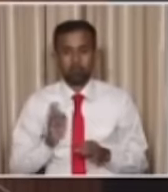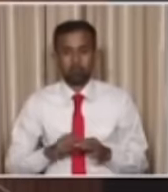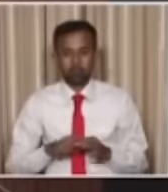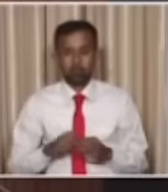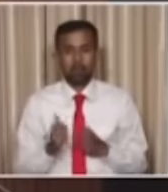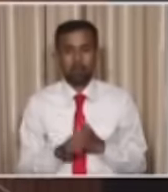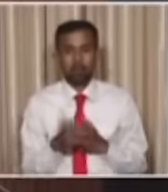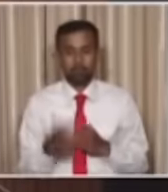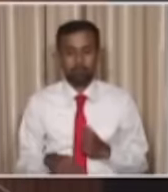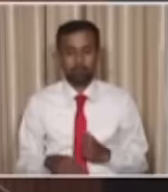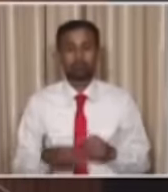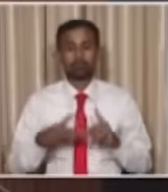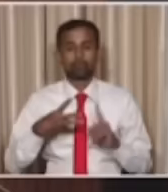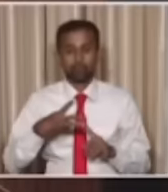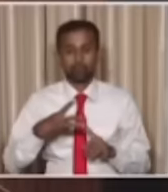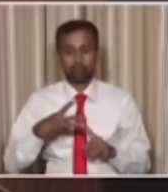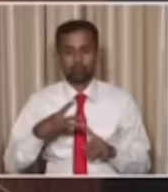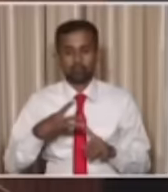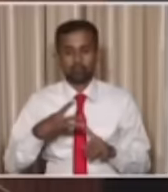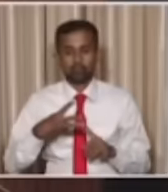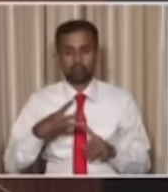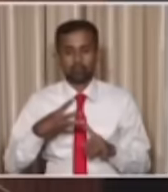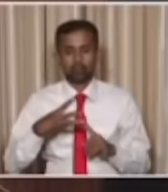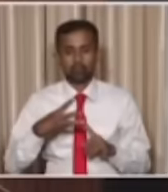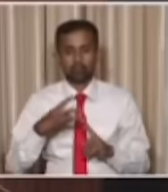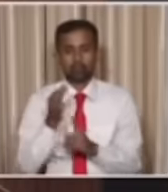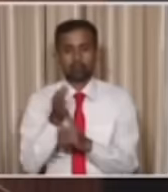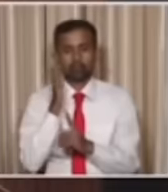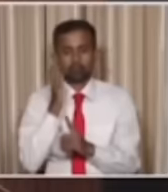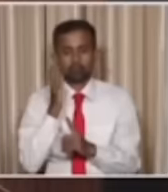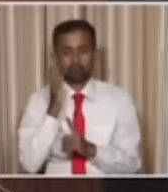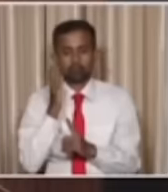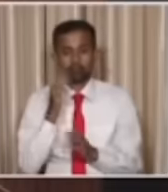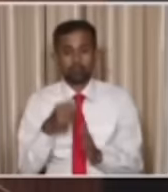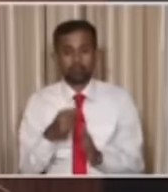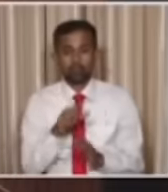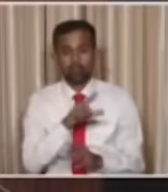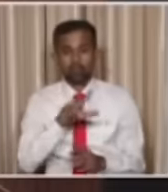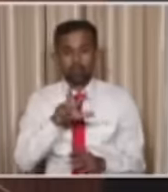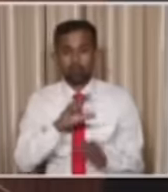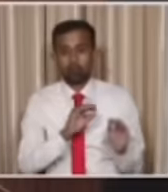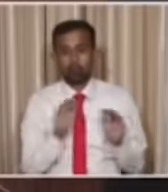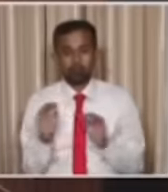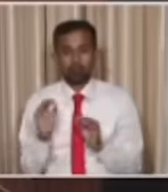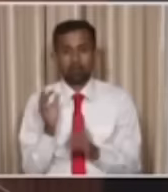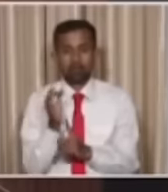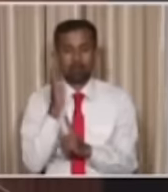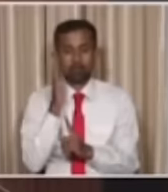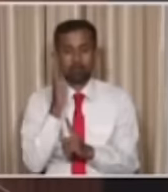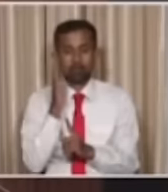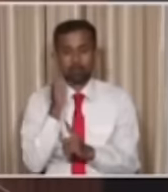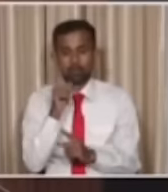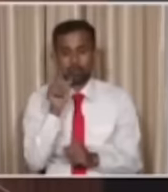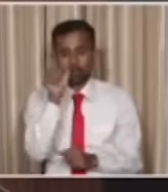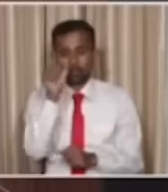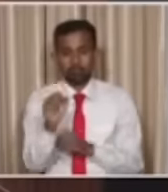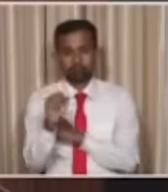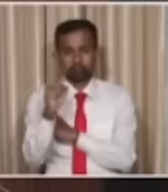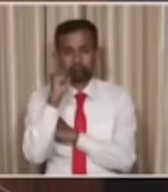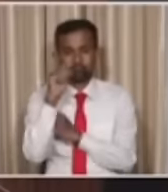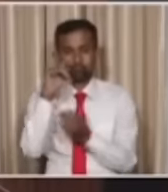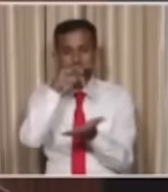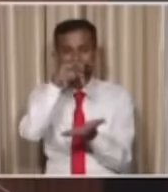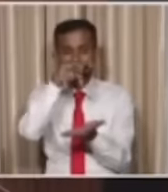වෙලා තියෙනවා. තුන්වෙනිම විධායකය මේ රටේ 78න් පස්සේ විධායකය එක පුද්ගලයෙකුට බලය කේන්ද්‍ර